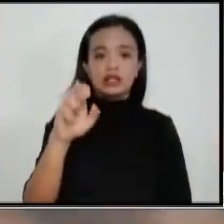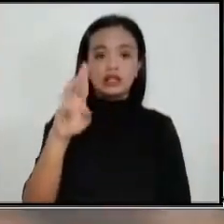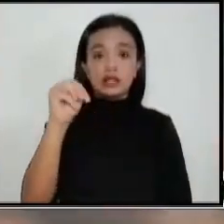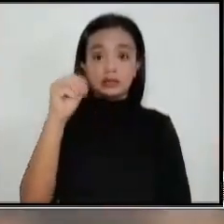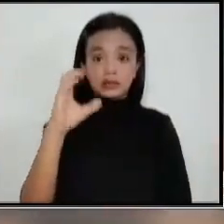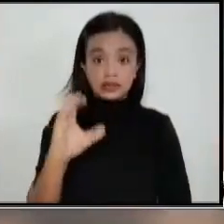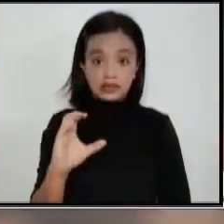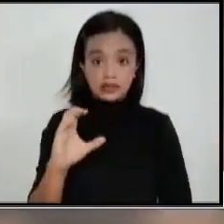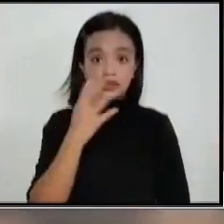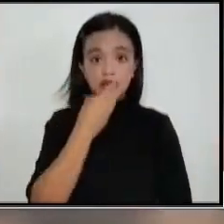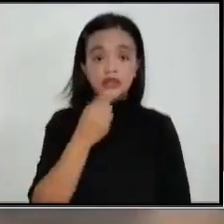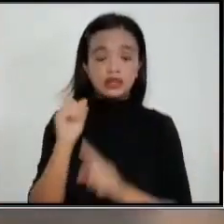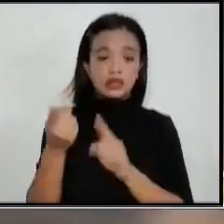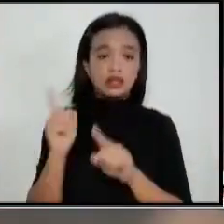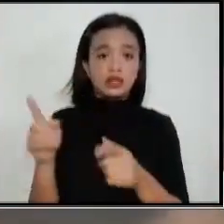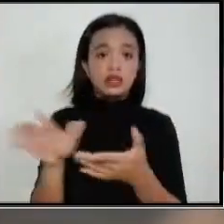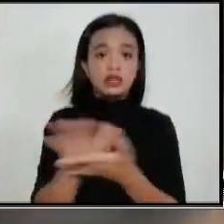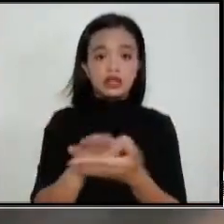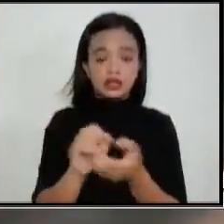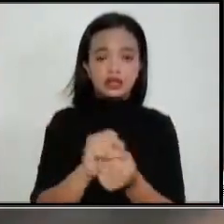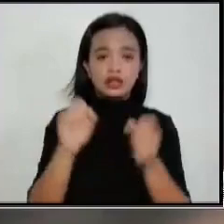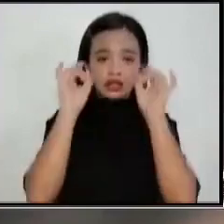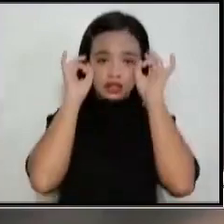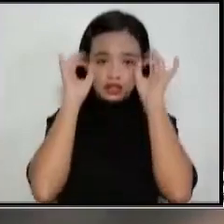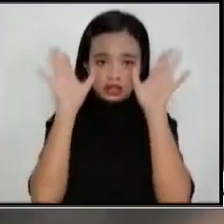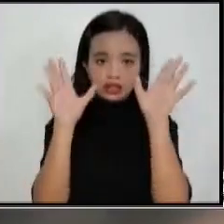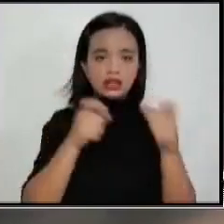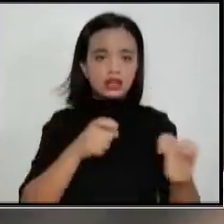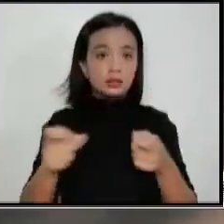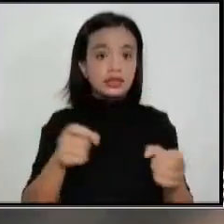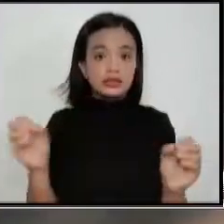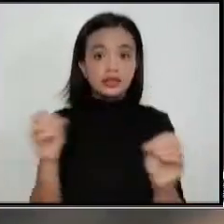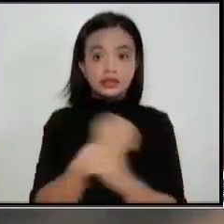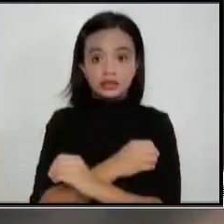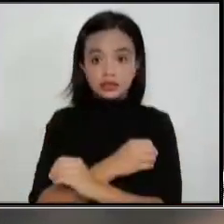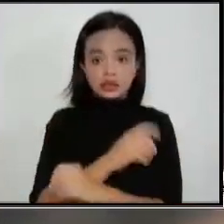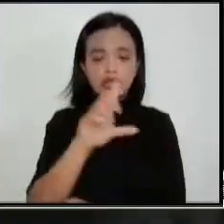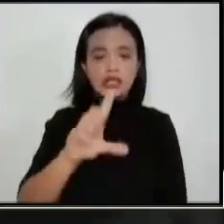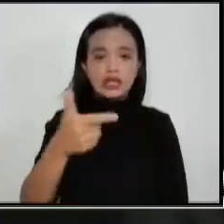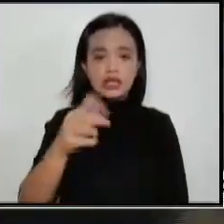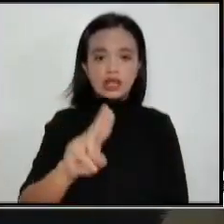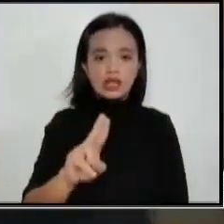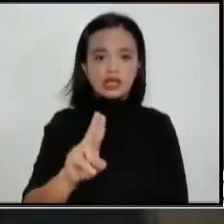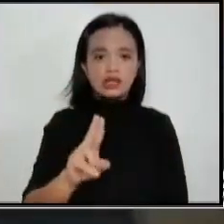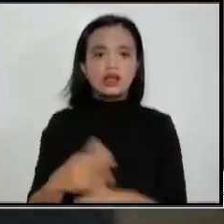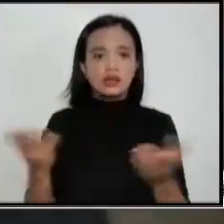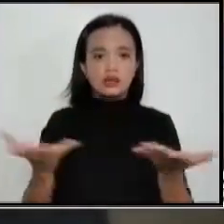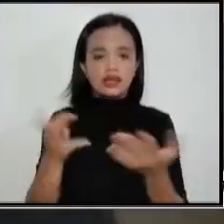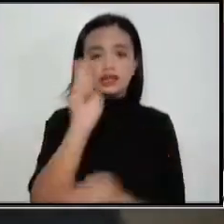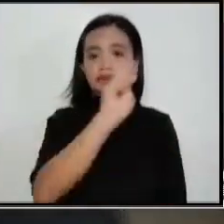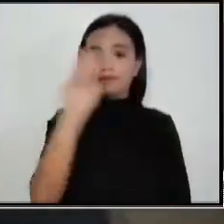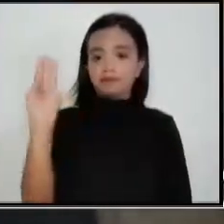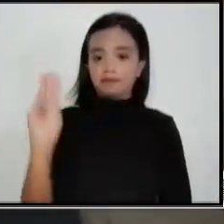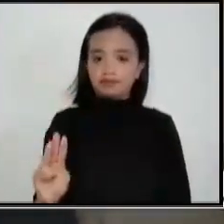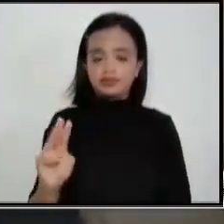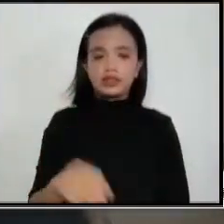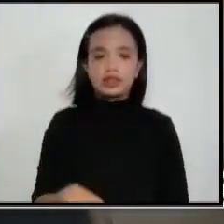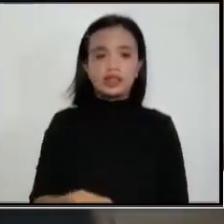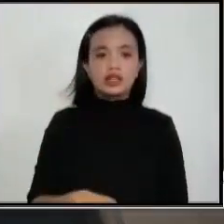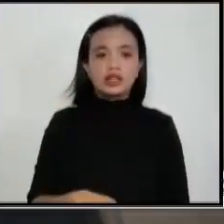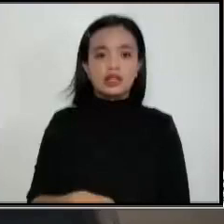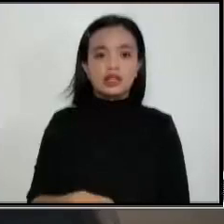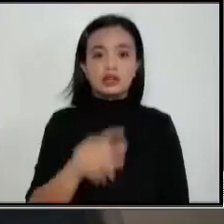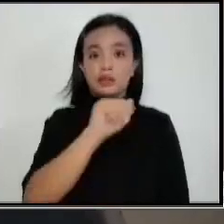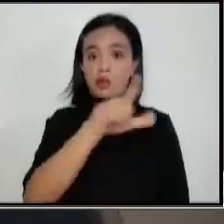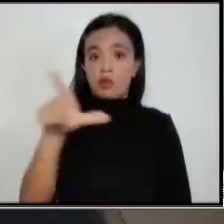ng mga Disaster Risk Reduction and Management Office ng mga LGU sa Metro Manila. Inilatag ng concerned agencies